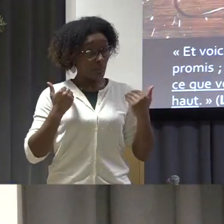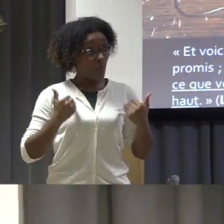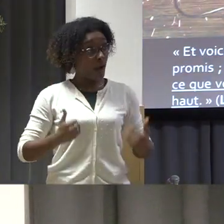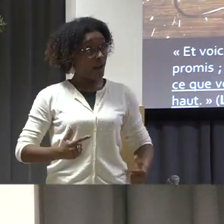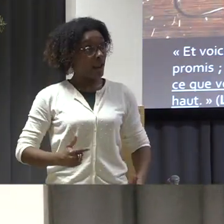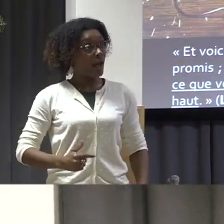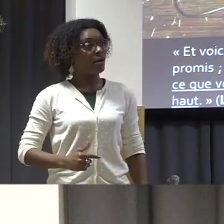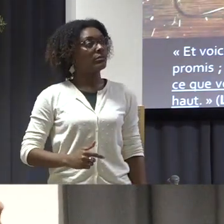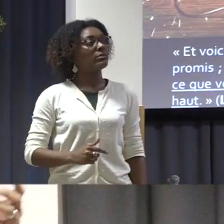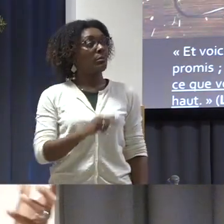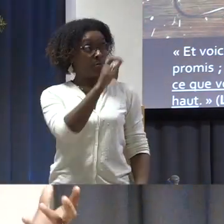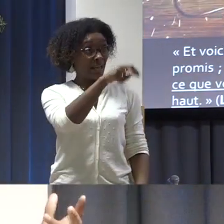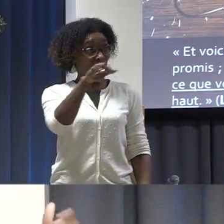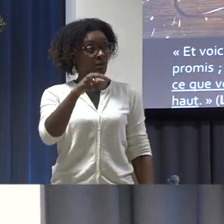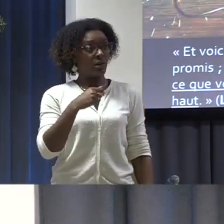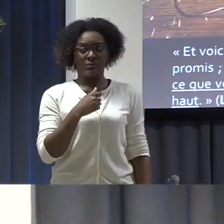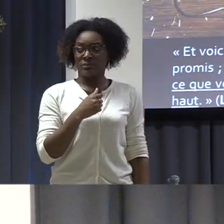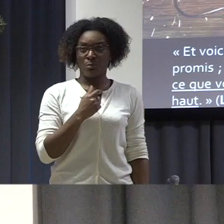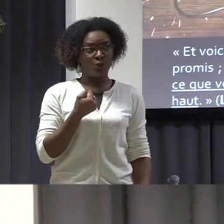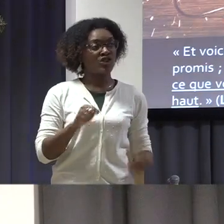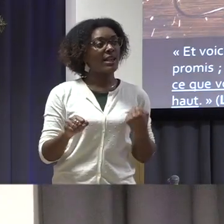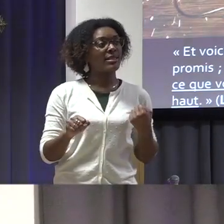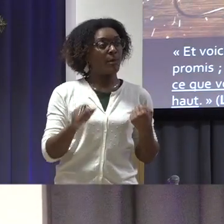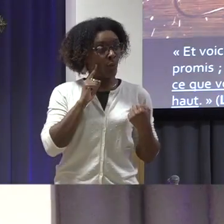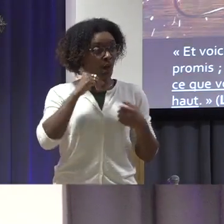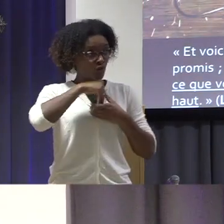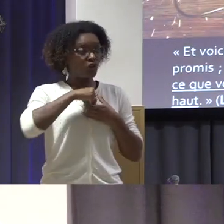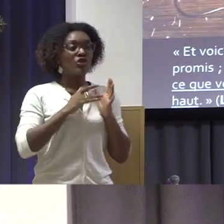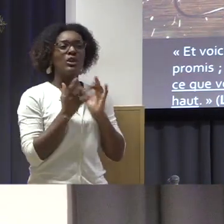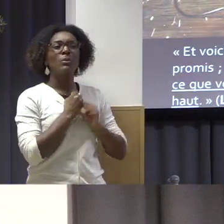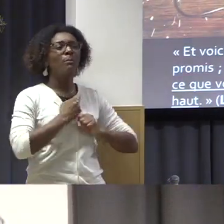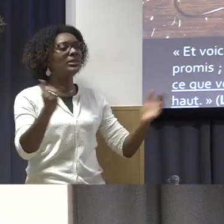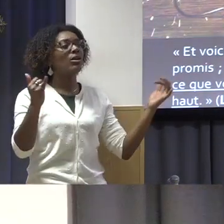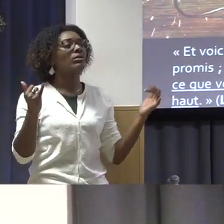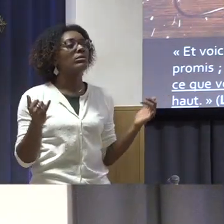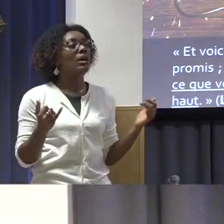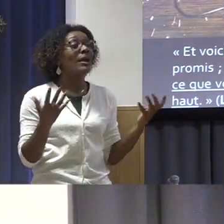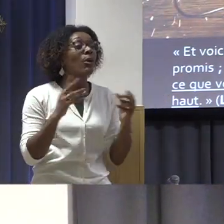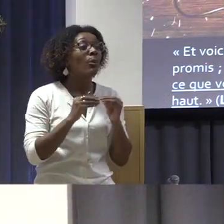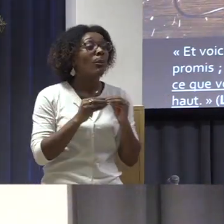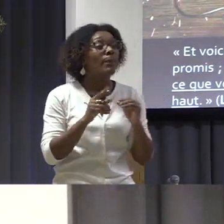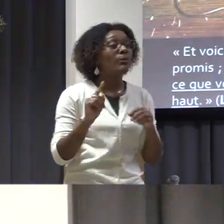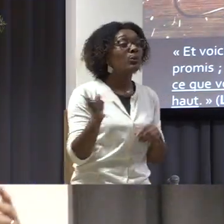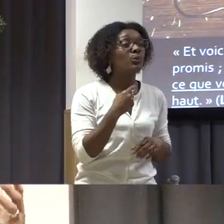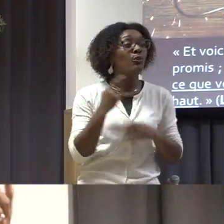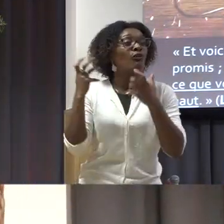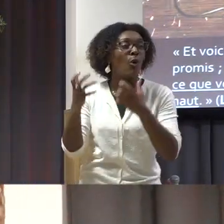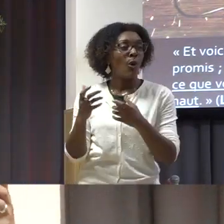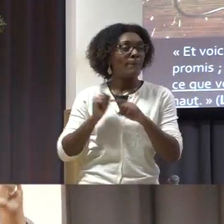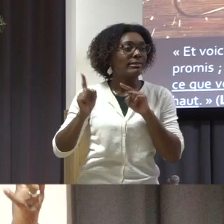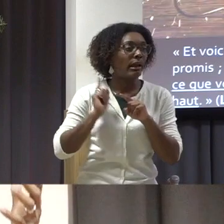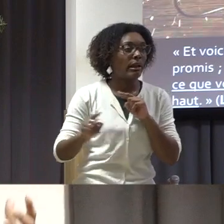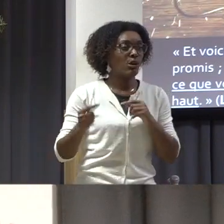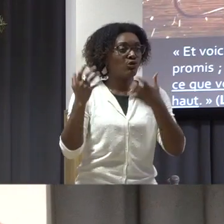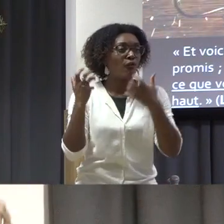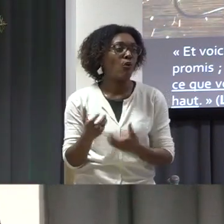parce qu'il s'agit de l'esprit des lieux mais tellement que nous sommes portés vers le matériel le désir d'obtenir ceci